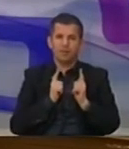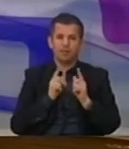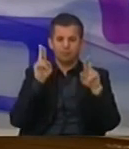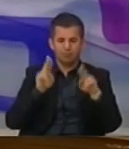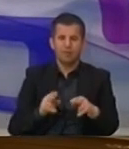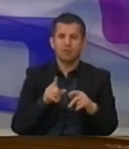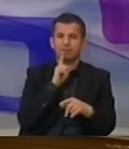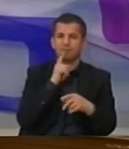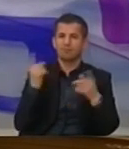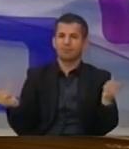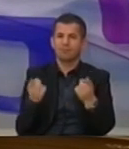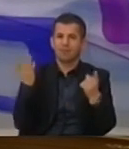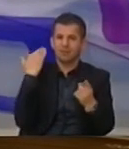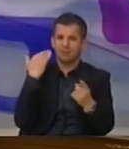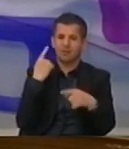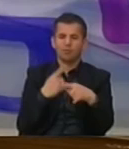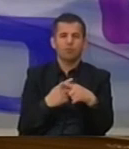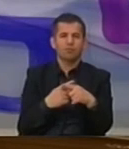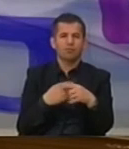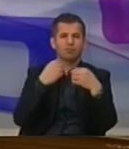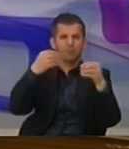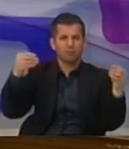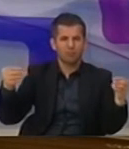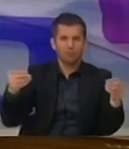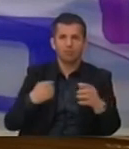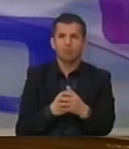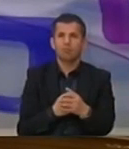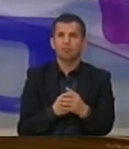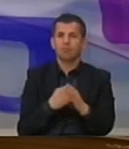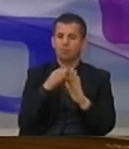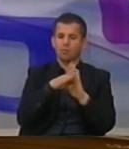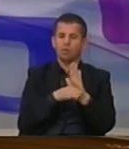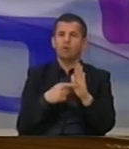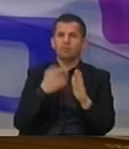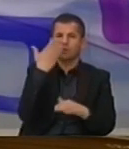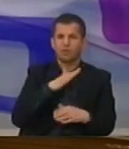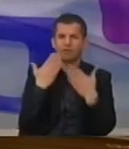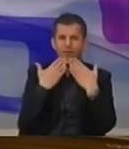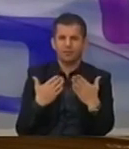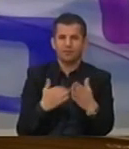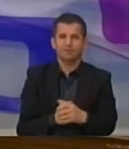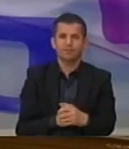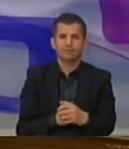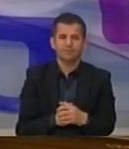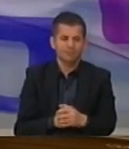vërtetë premtimet që i kemi dhënë dhe gjanat të cilat i kemi premtuar në program të realizohen. Ju falenderoj.